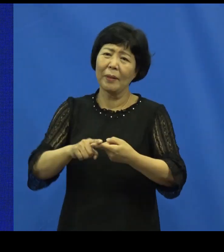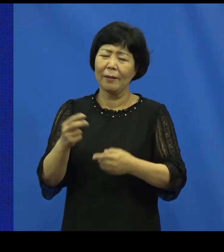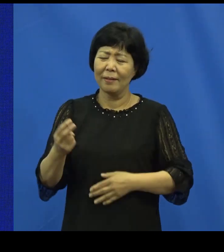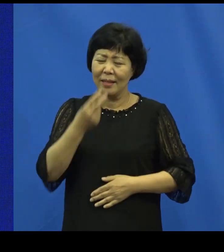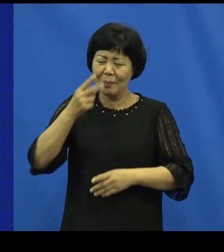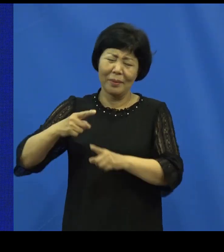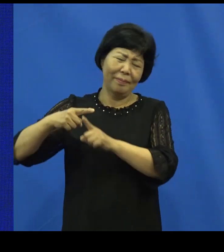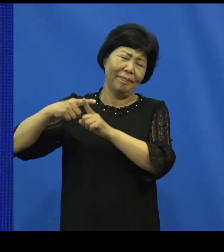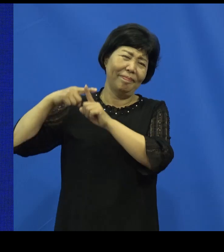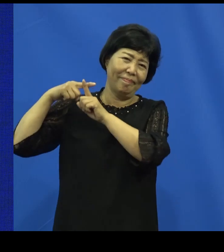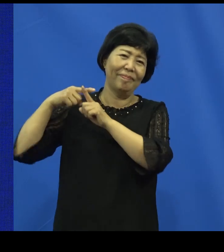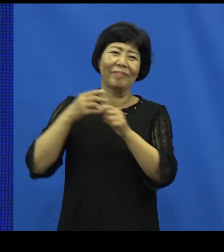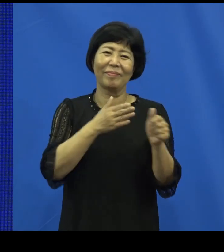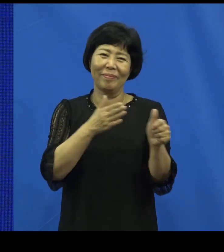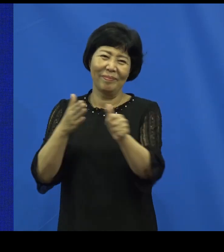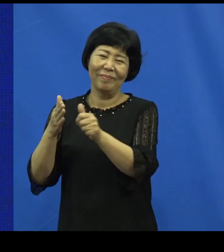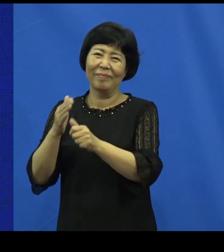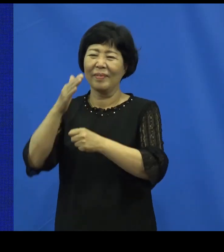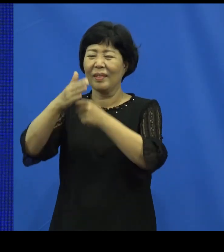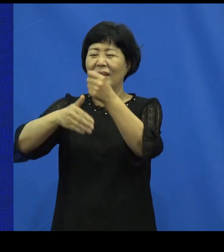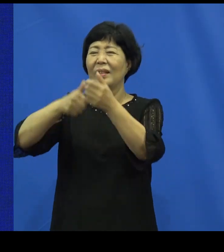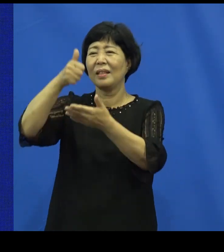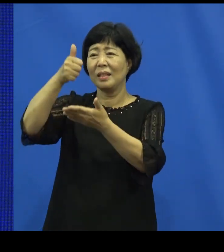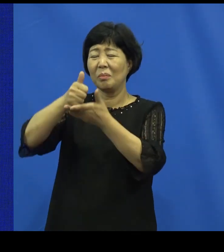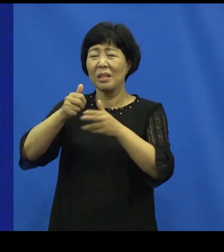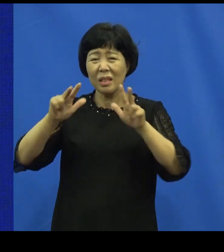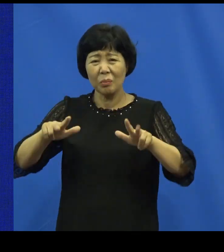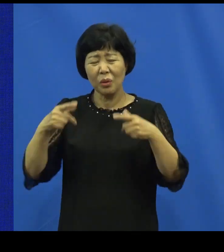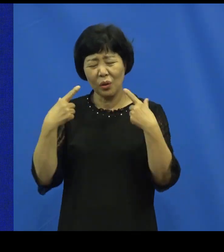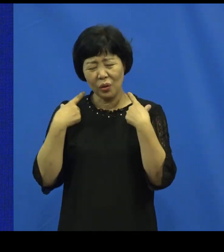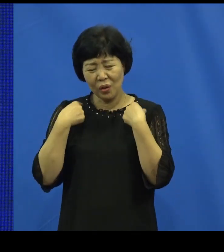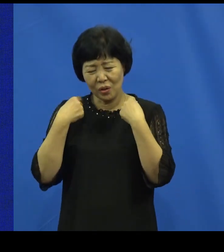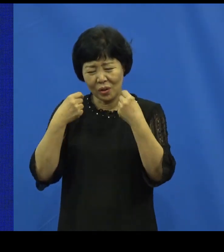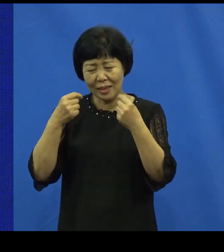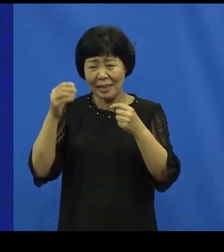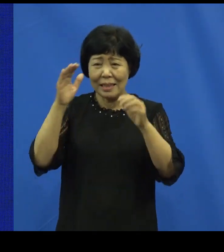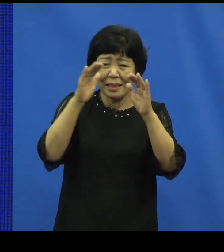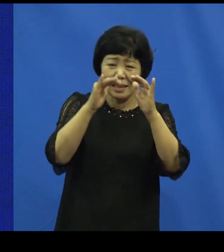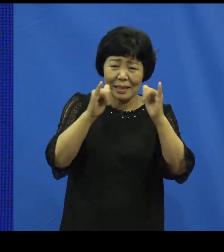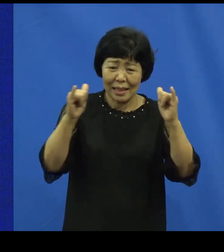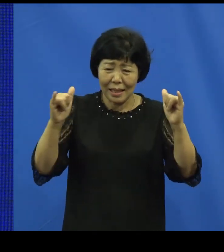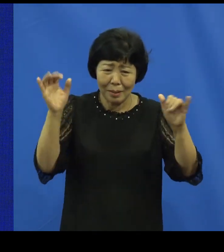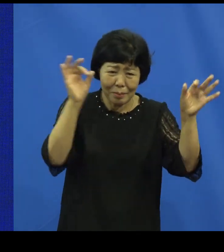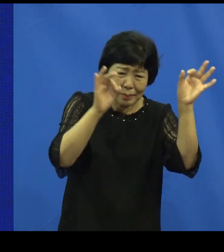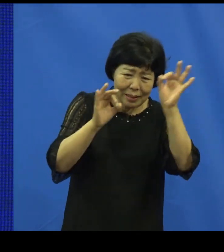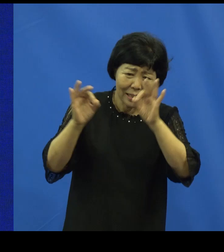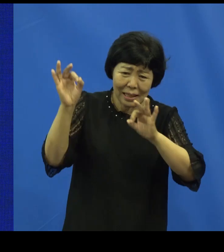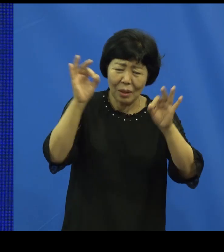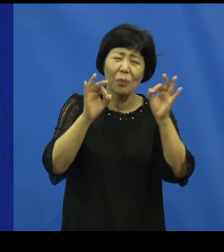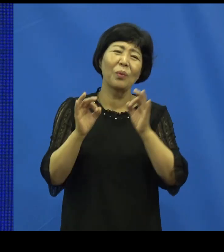거십시오. 하나님은 오늘 또 사람을 찾고 계시고요, 사람을 통해서 일하시고